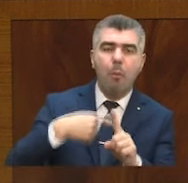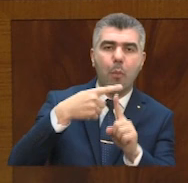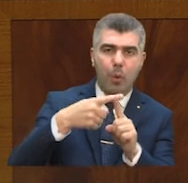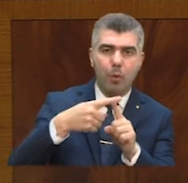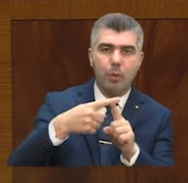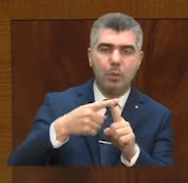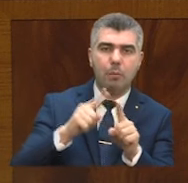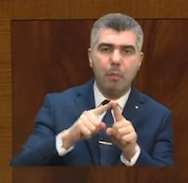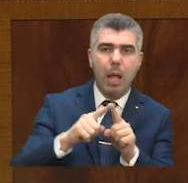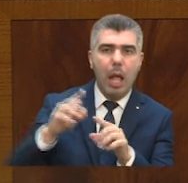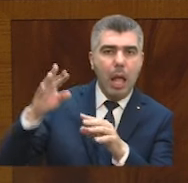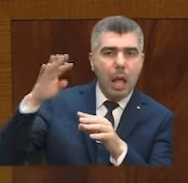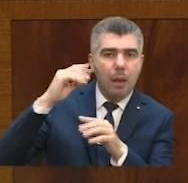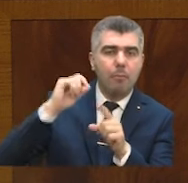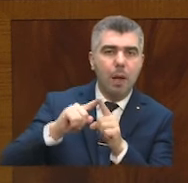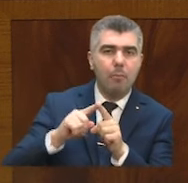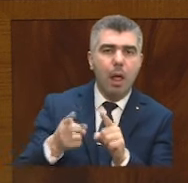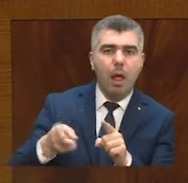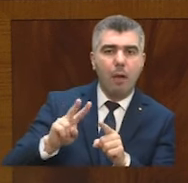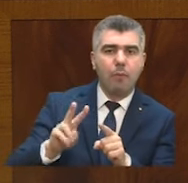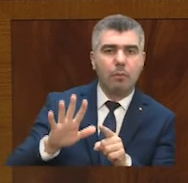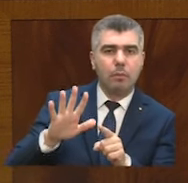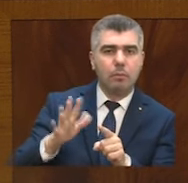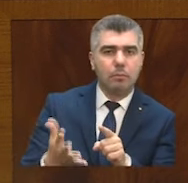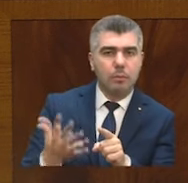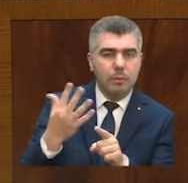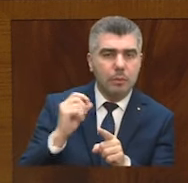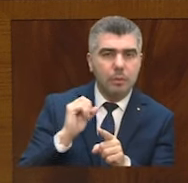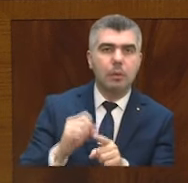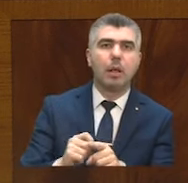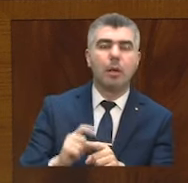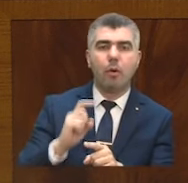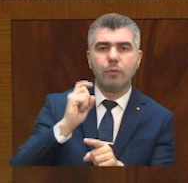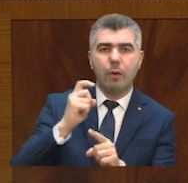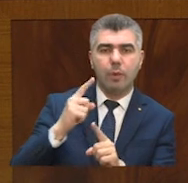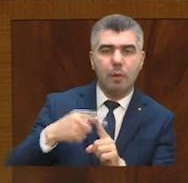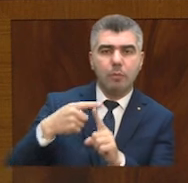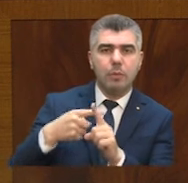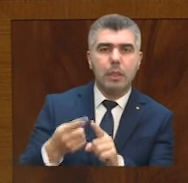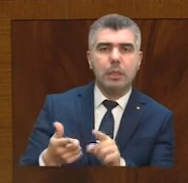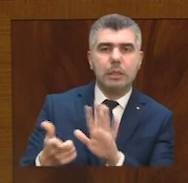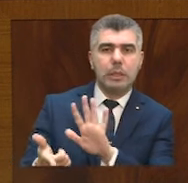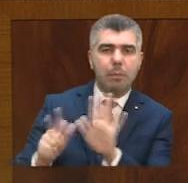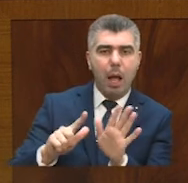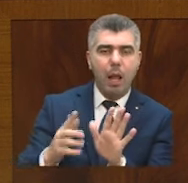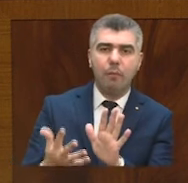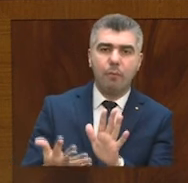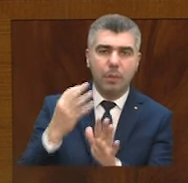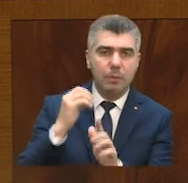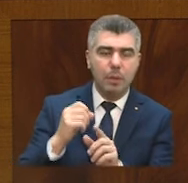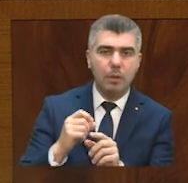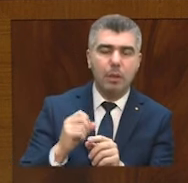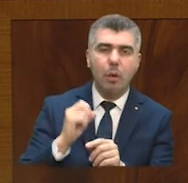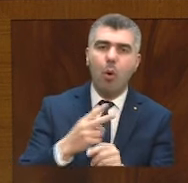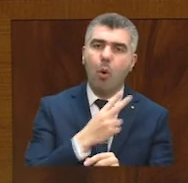الوعود الحالمه و 2500 درهم والحد الادنى من الاجور 2 7500 درهم للاساتذه